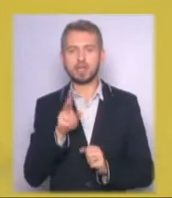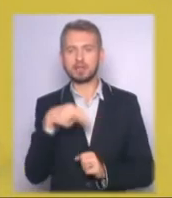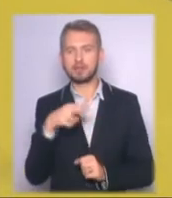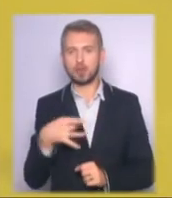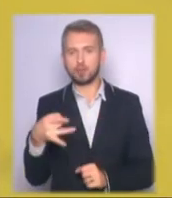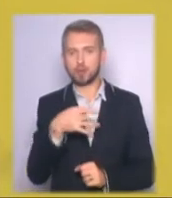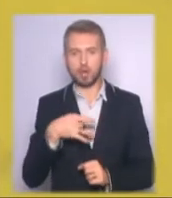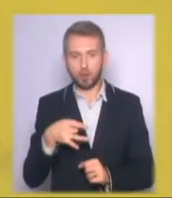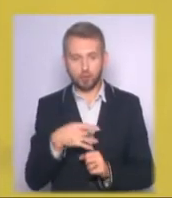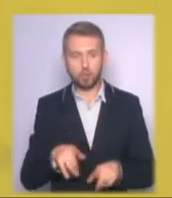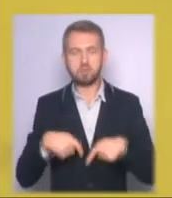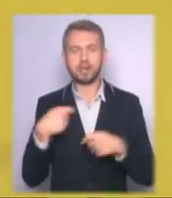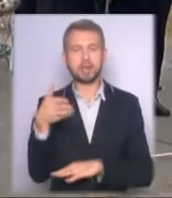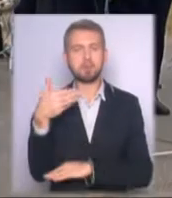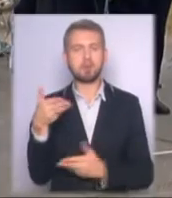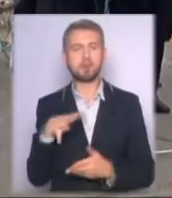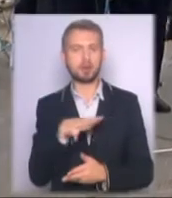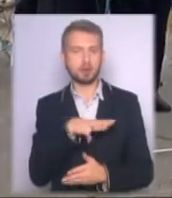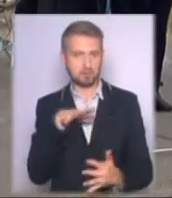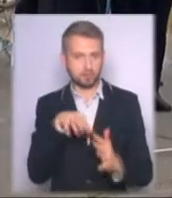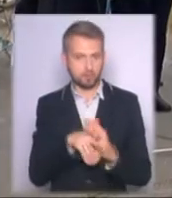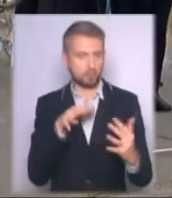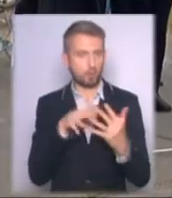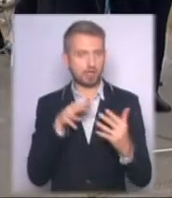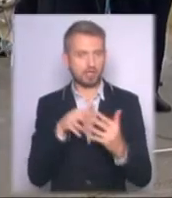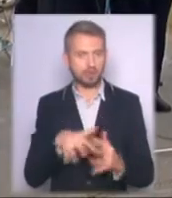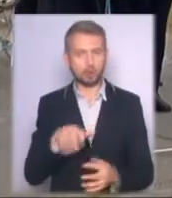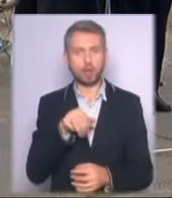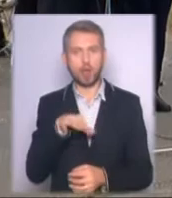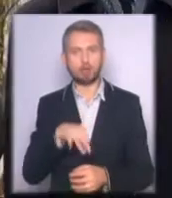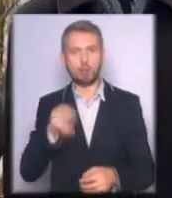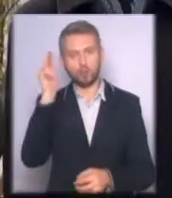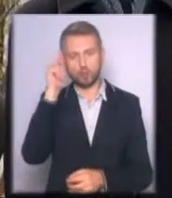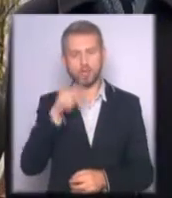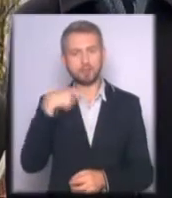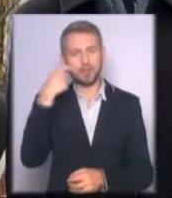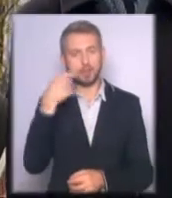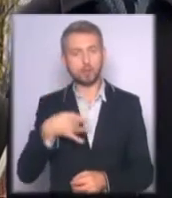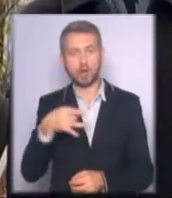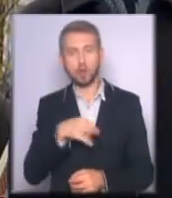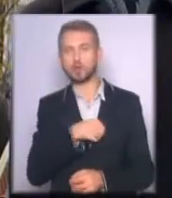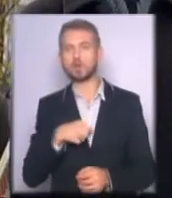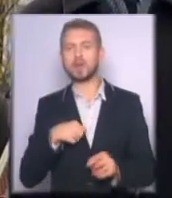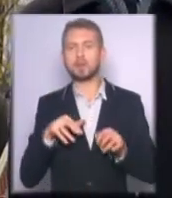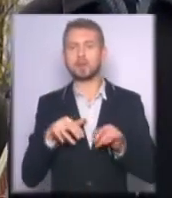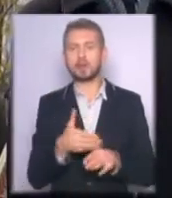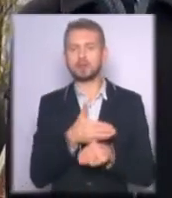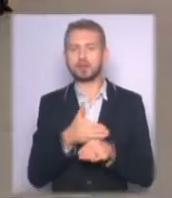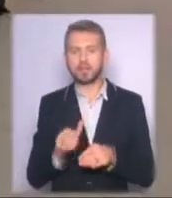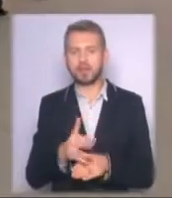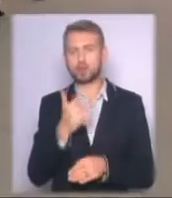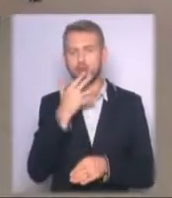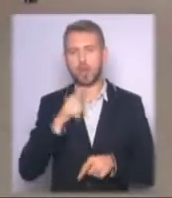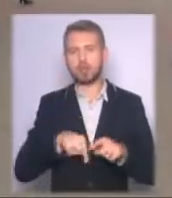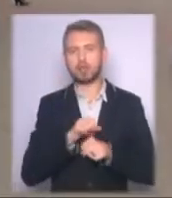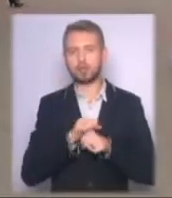району передали прапор, який побував у бойових діях в зоні АТО учням Дарницького району. Сам захід – частина національно-патріотичного проєкту